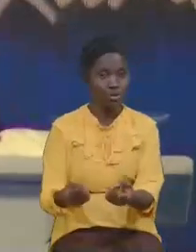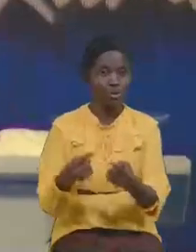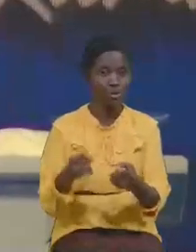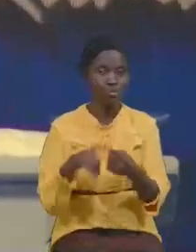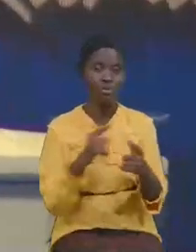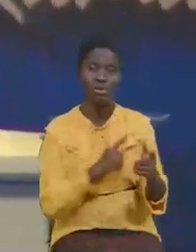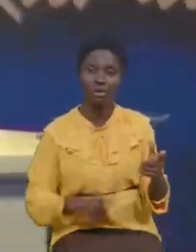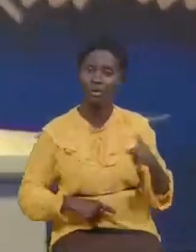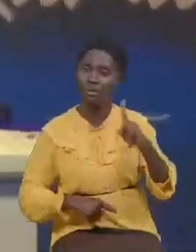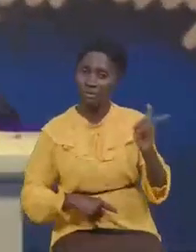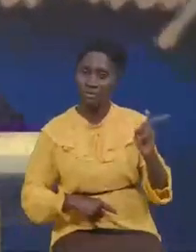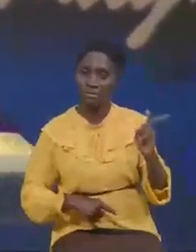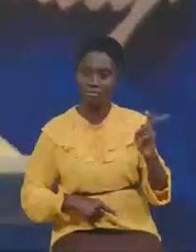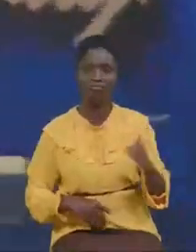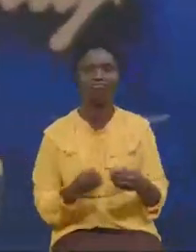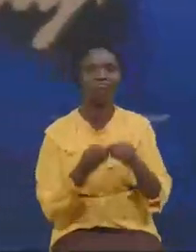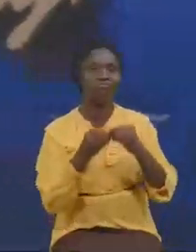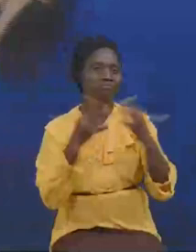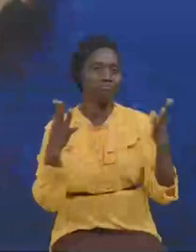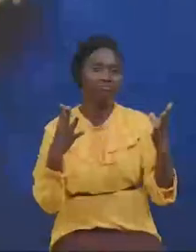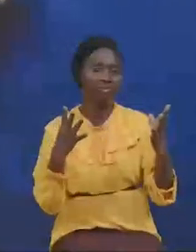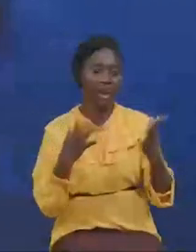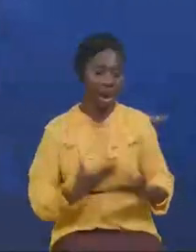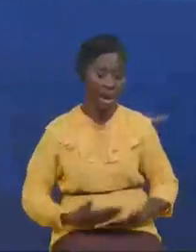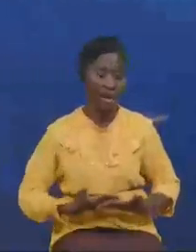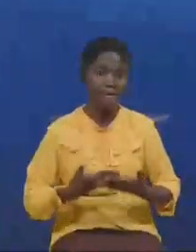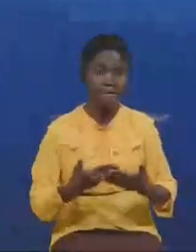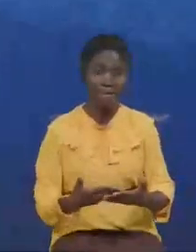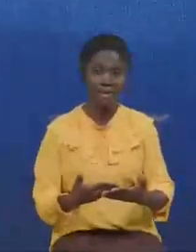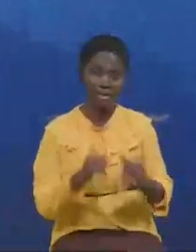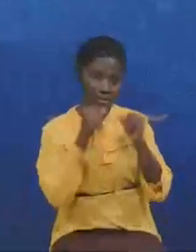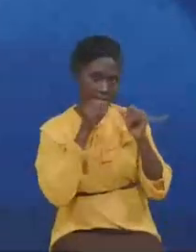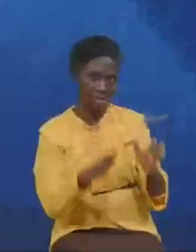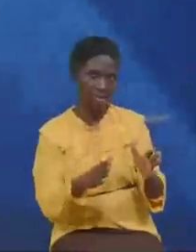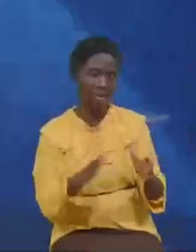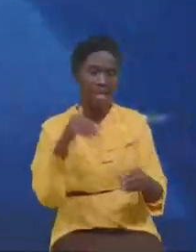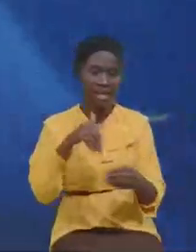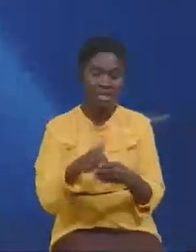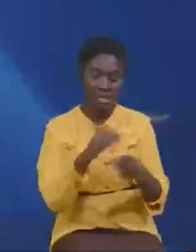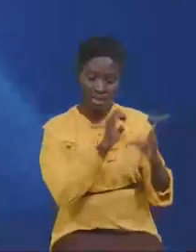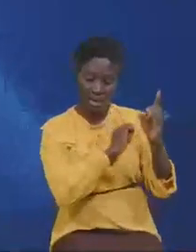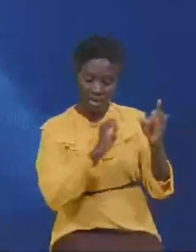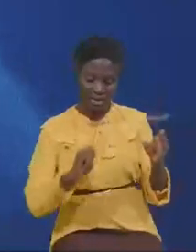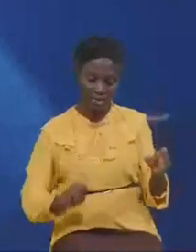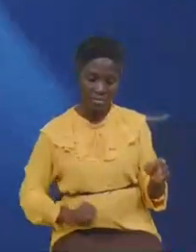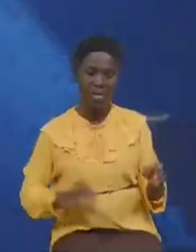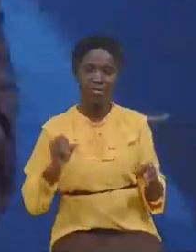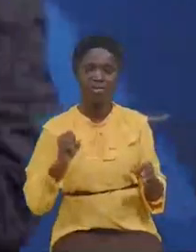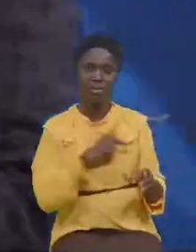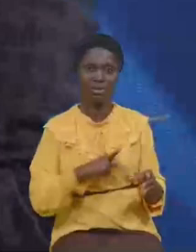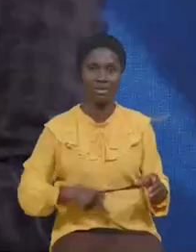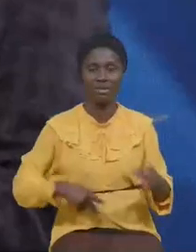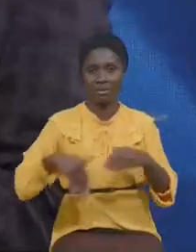Seigneur? Les droits d'aînesse innombrables dans le royaume d'Emmanuel. Nous allons